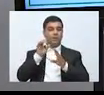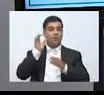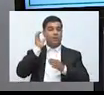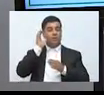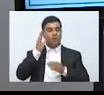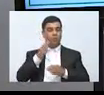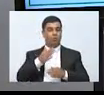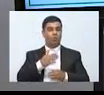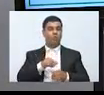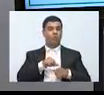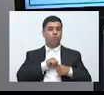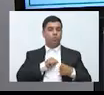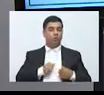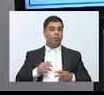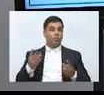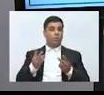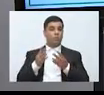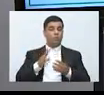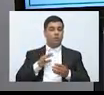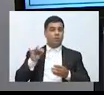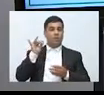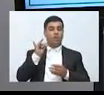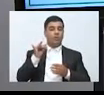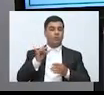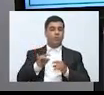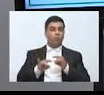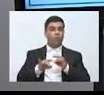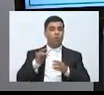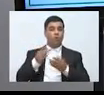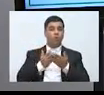yuragim yondi. Tarix bulog'idan ichib